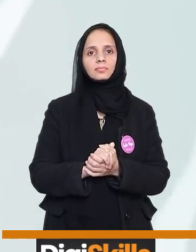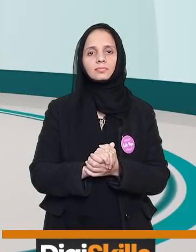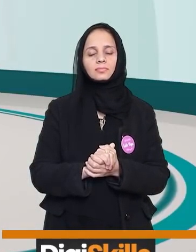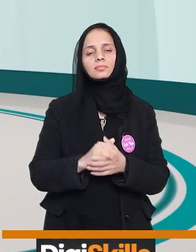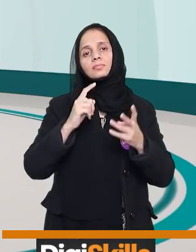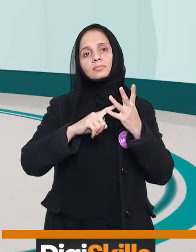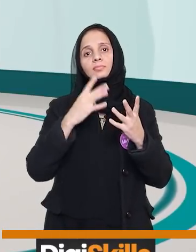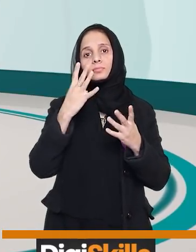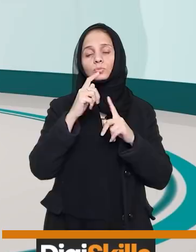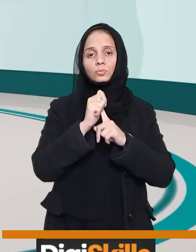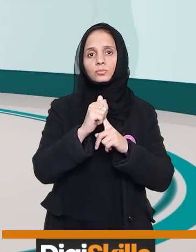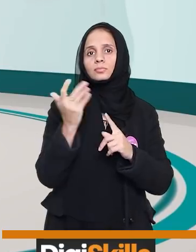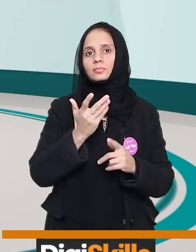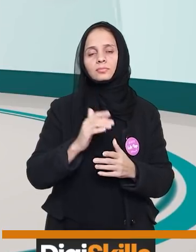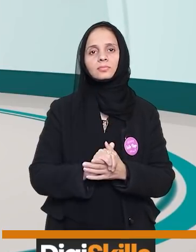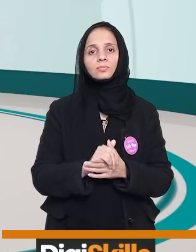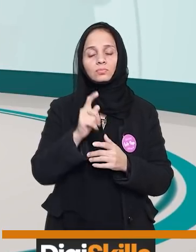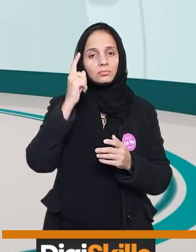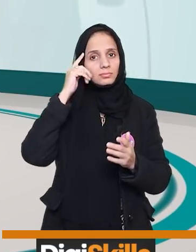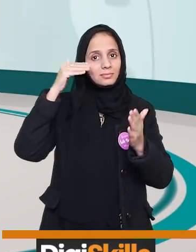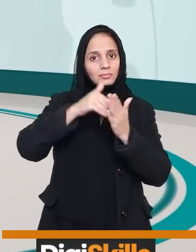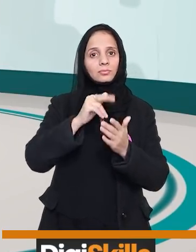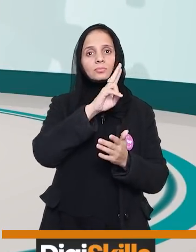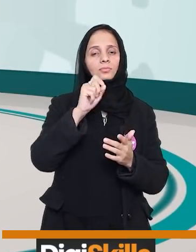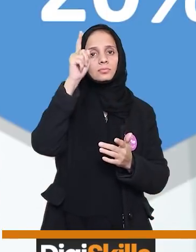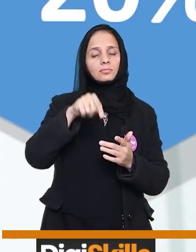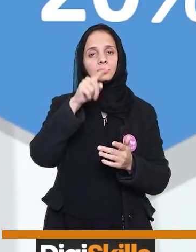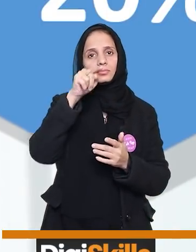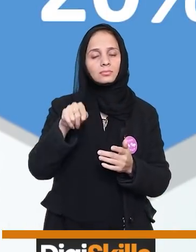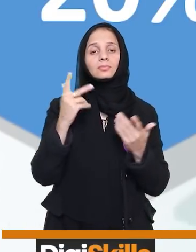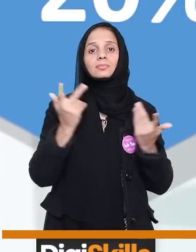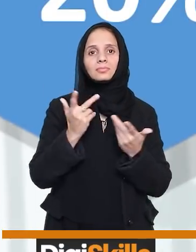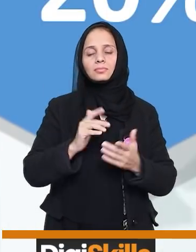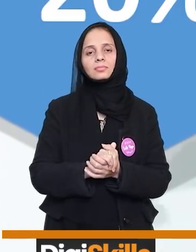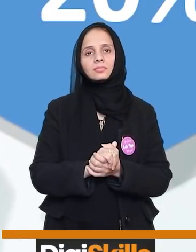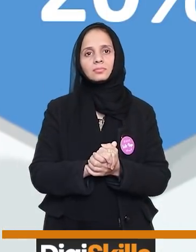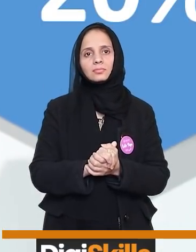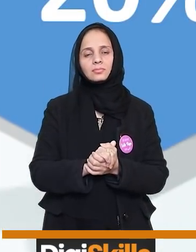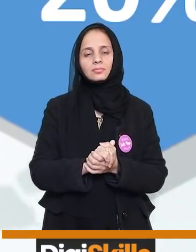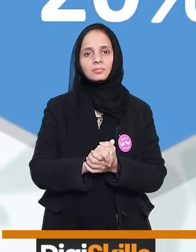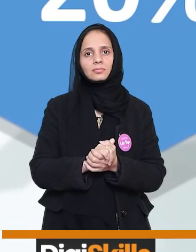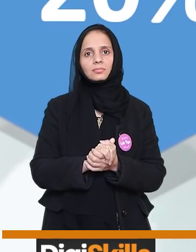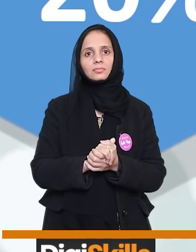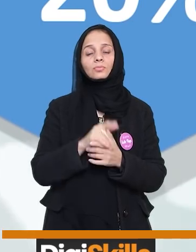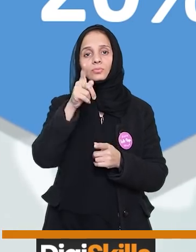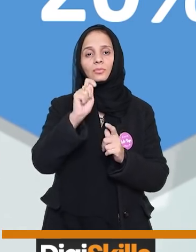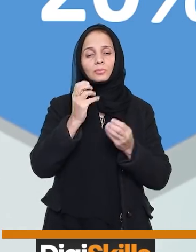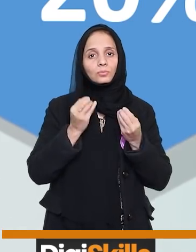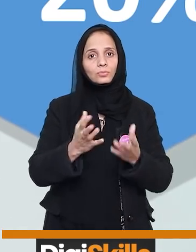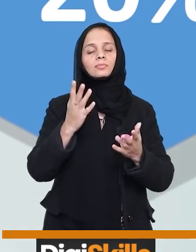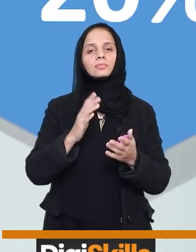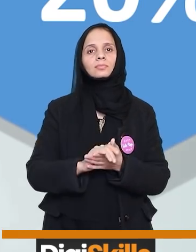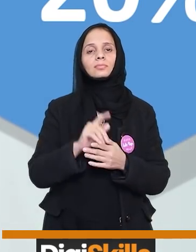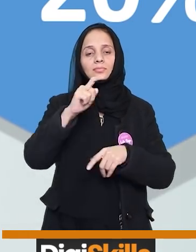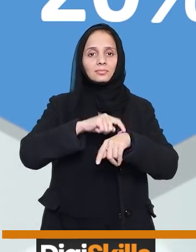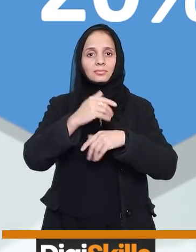سیٹ. چوتھا جی بہت امپورٹنٹ ہے، فوکس آن دا 20%. 20% جو آپ کی ایفرٹ ہے نا کام سٹارٹ کرنے